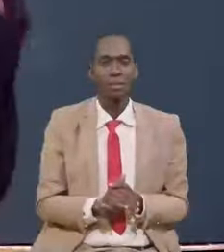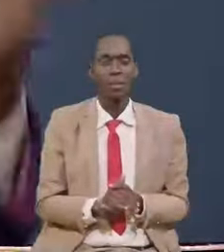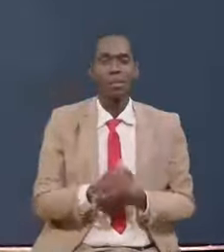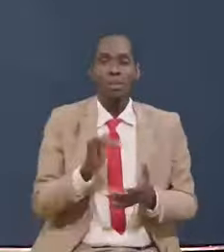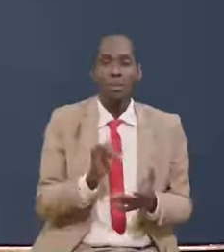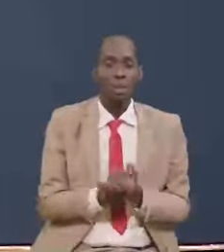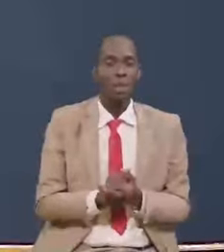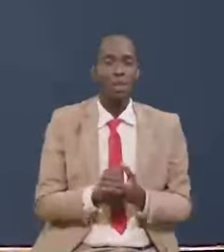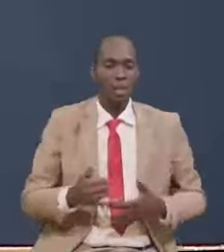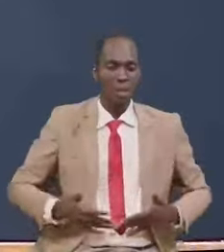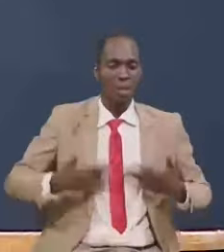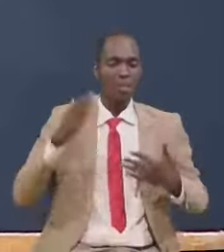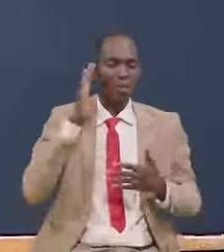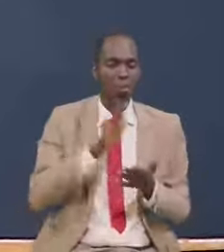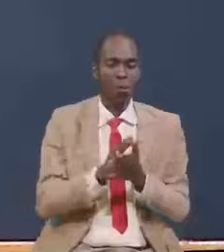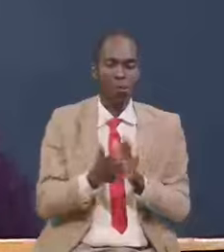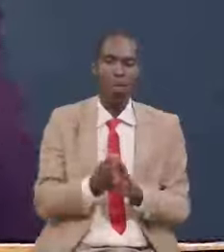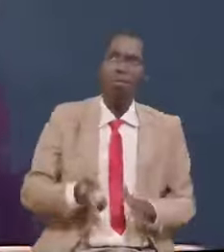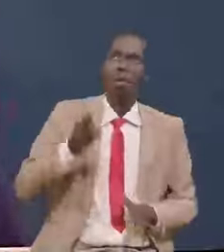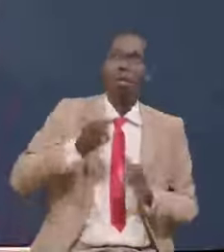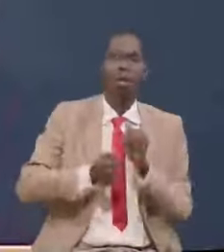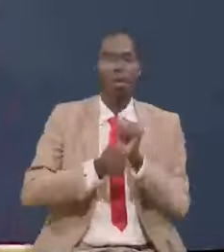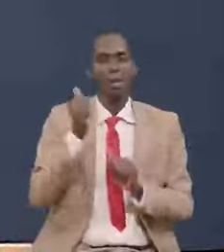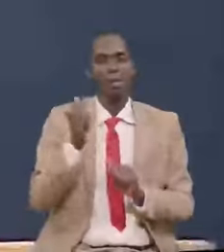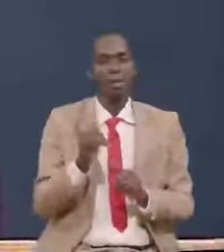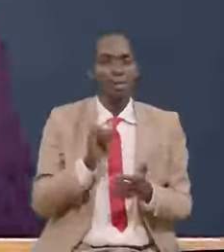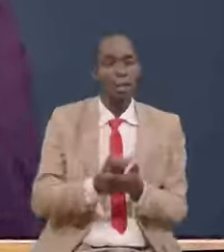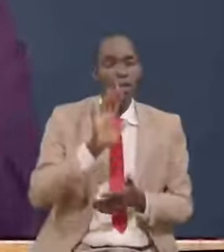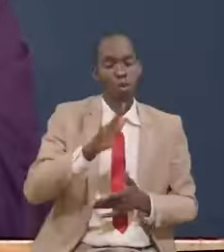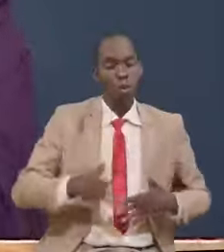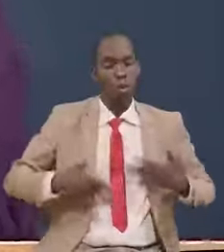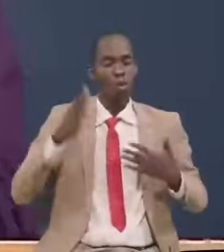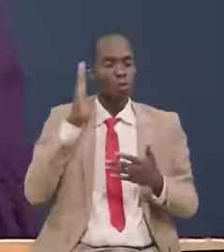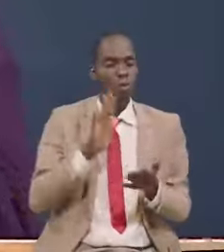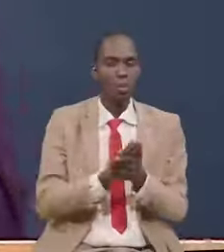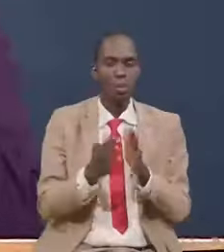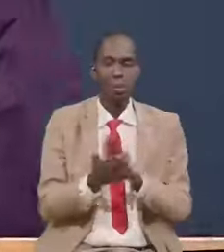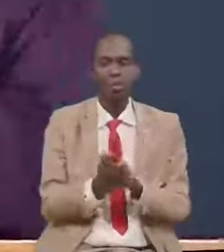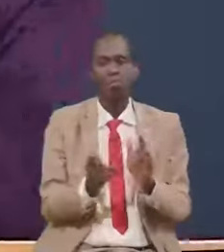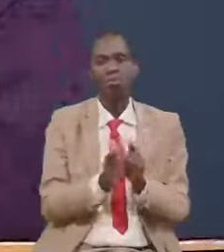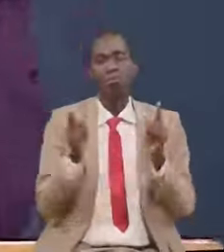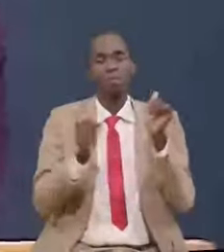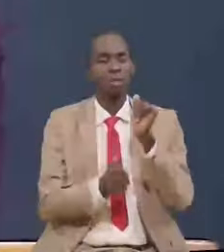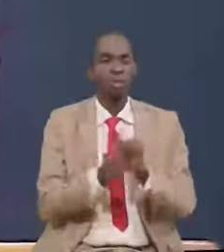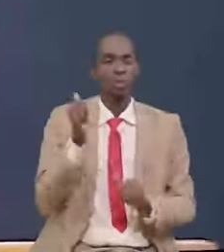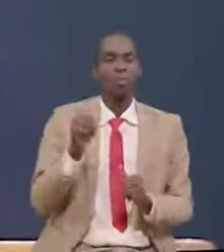que la vie sera plus élevée, que ta vie deviendra plus grande.